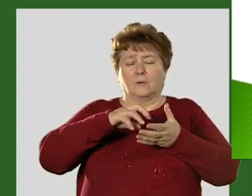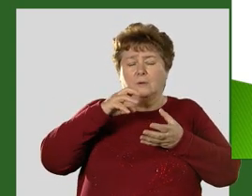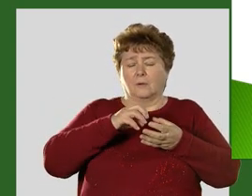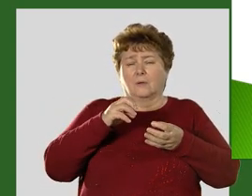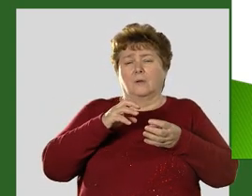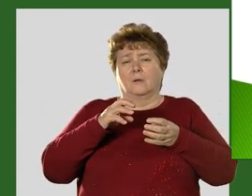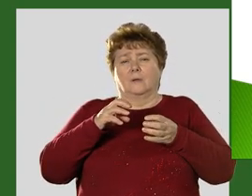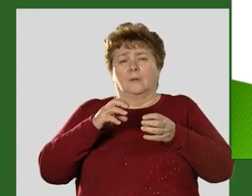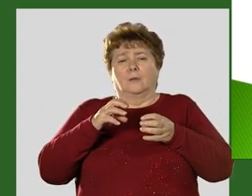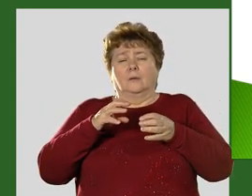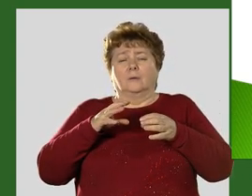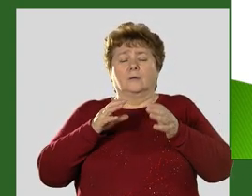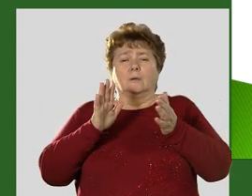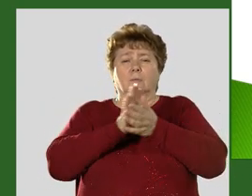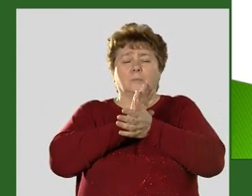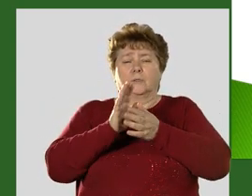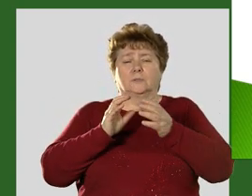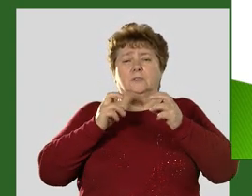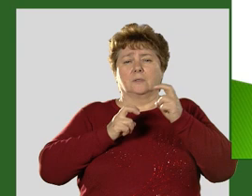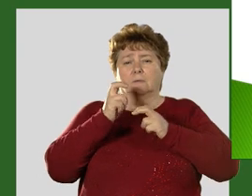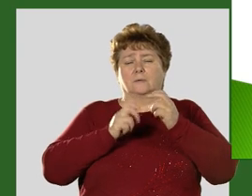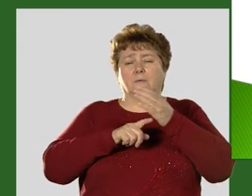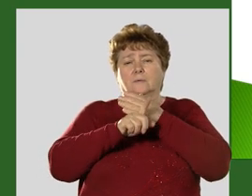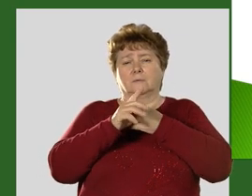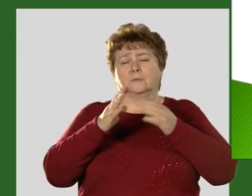хлопчатобумажного комбината был введен в действие в